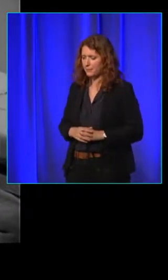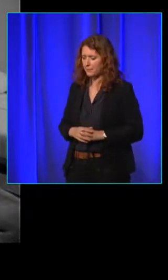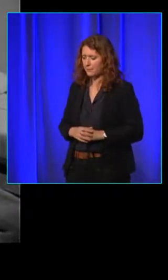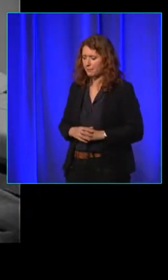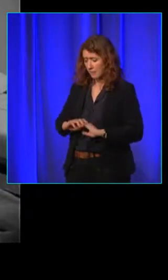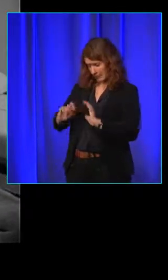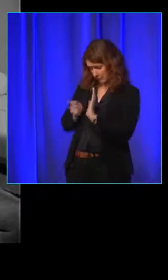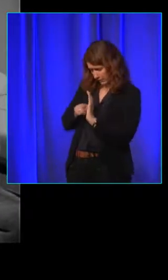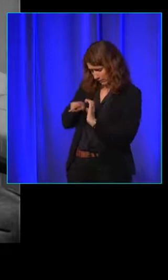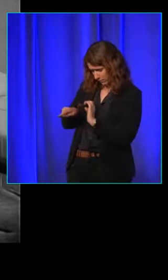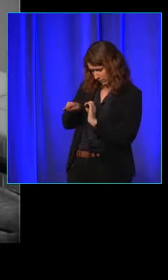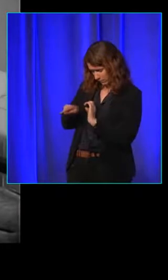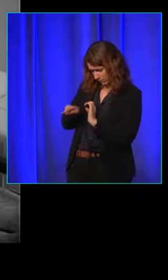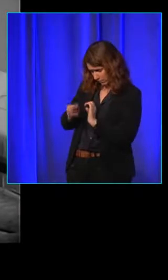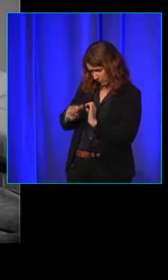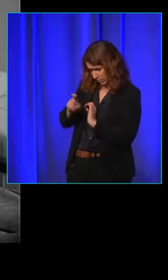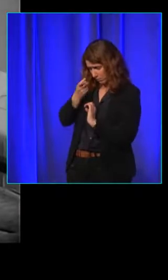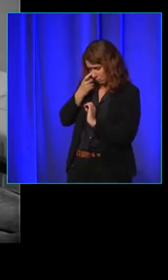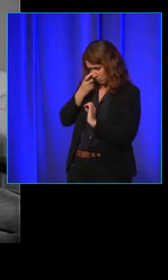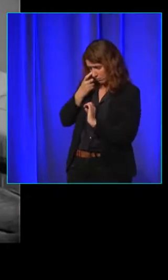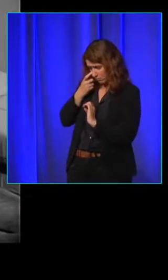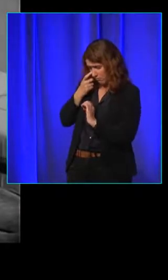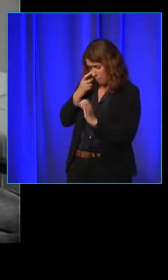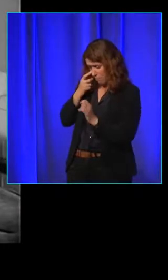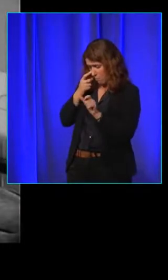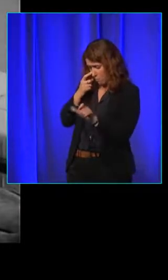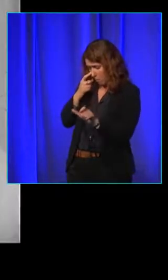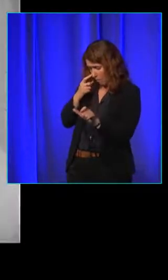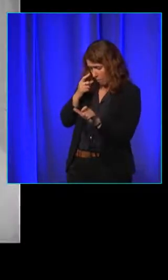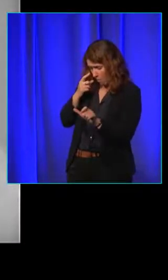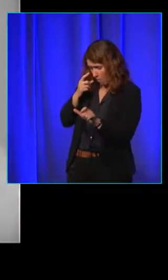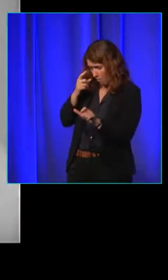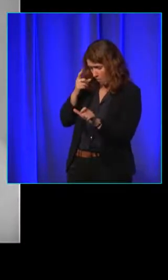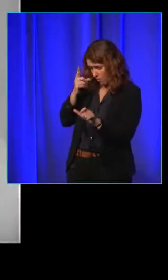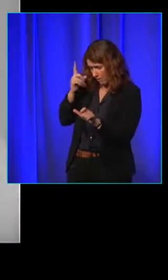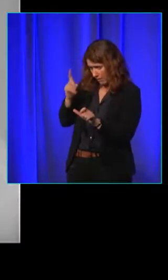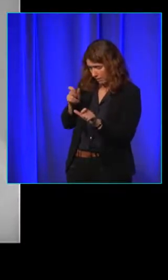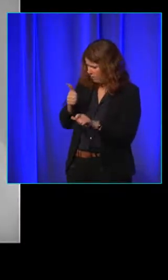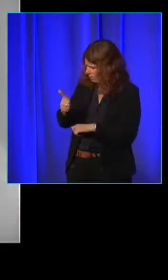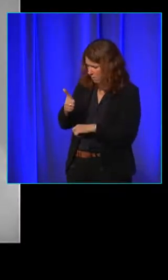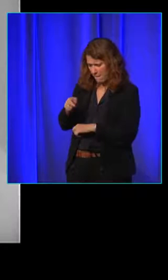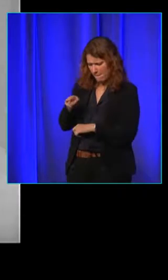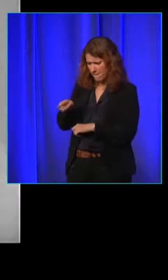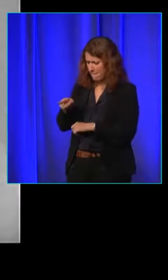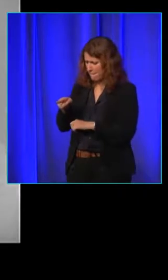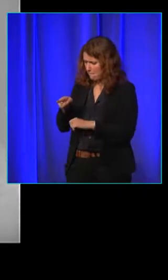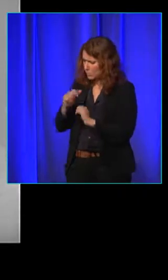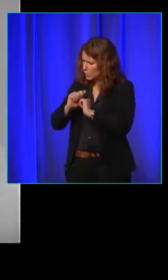Quand vous entendrez mon parté, vous le ferez avec précision au rythme qui vous convient.